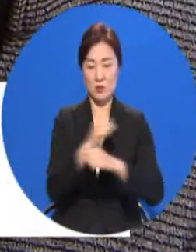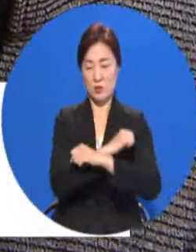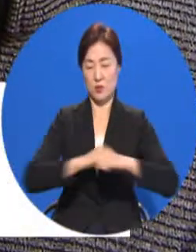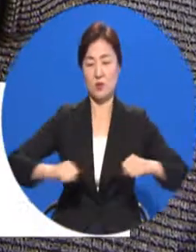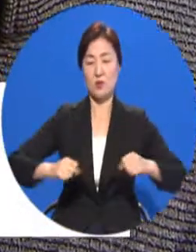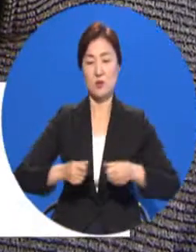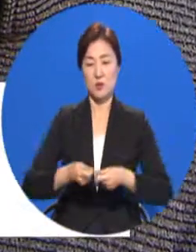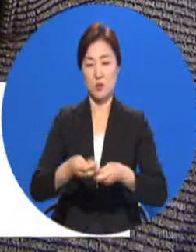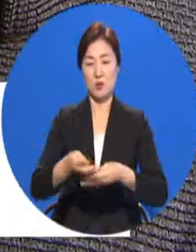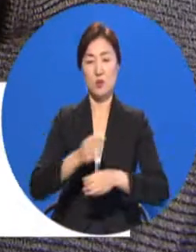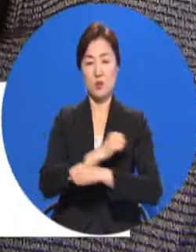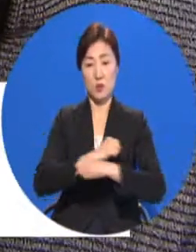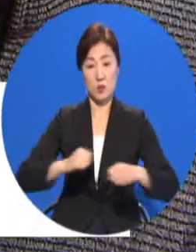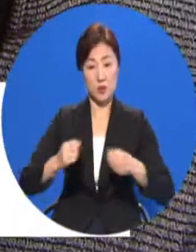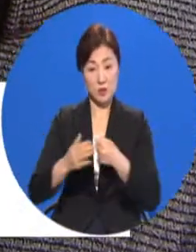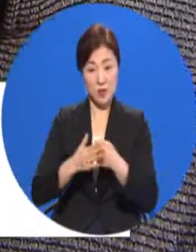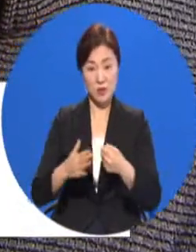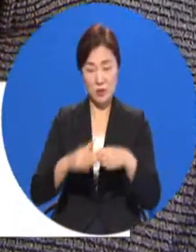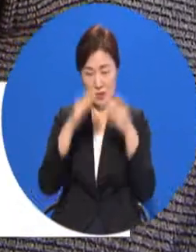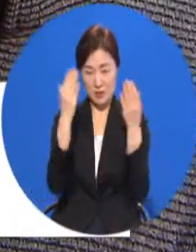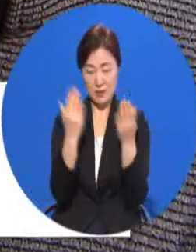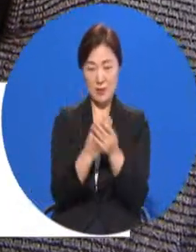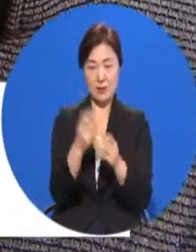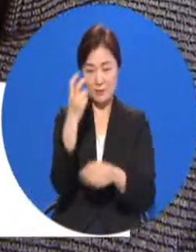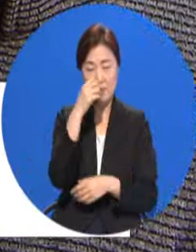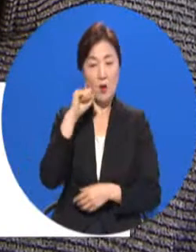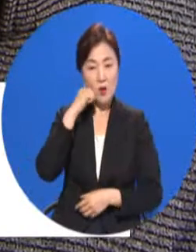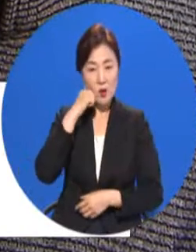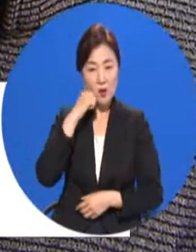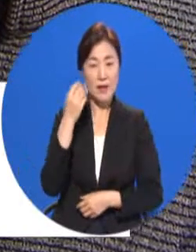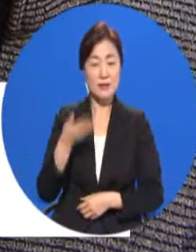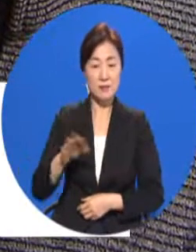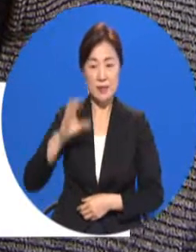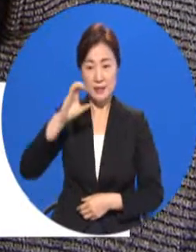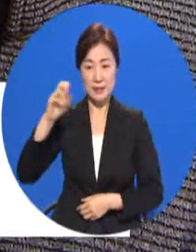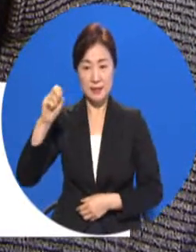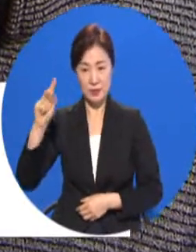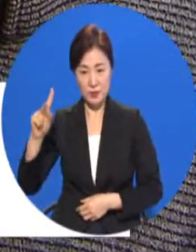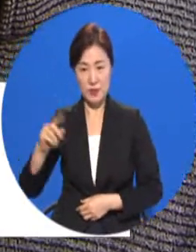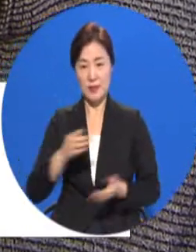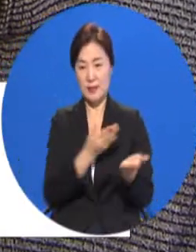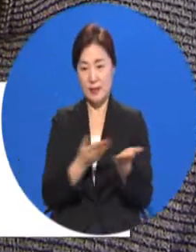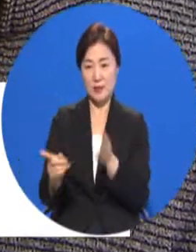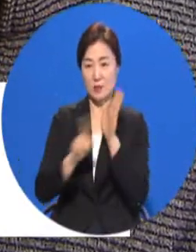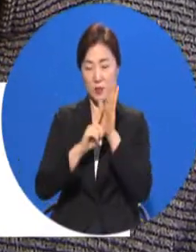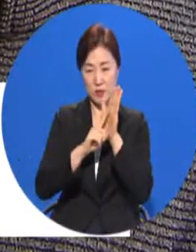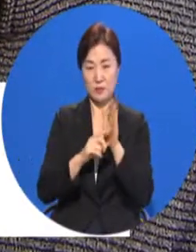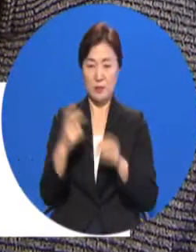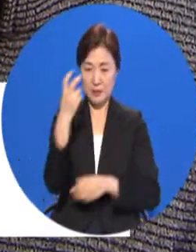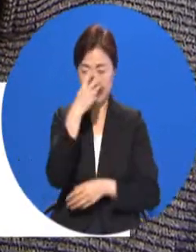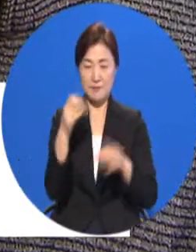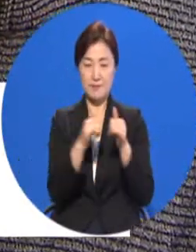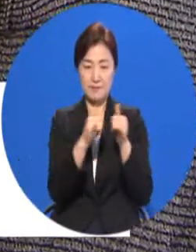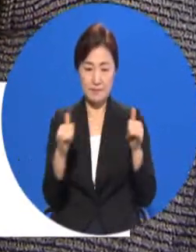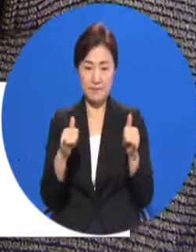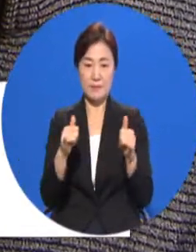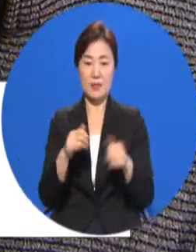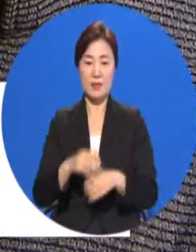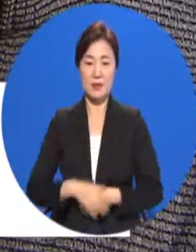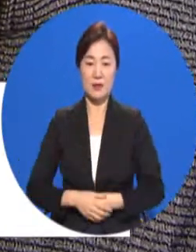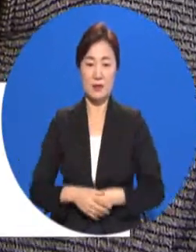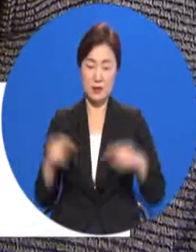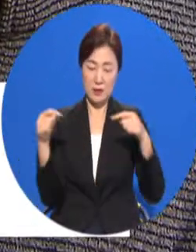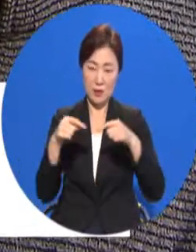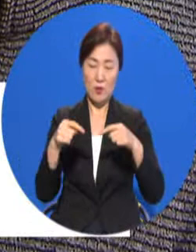합니다. 넓기는 하지만은 CCTV 그다음에 안내 표지판 또 순찰 인력을 또 유관 부서도